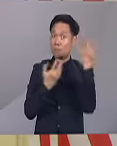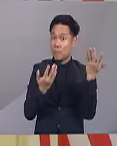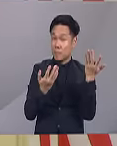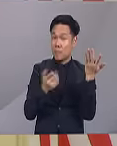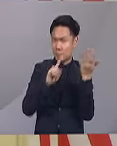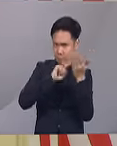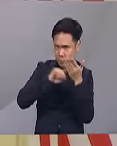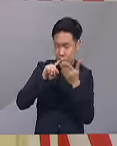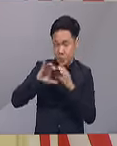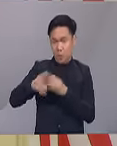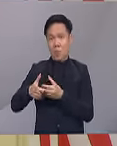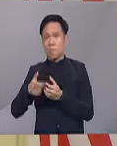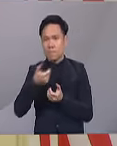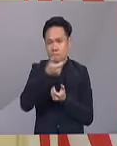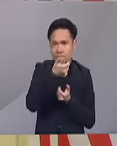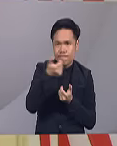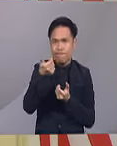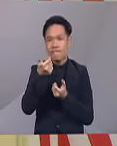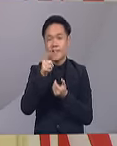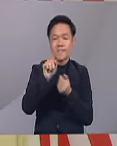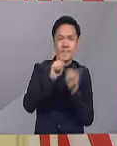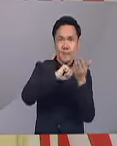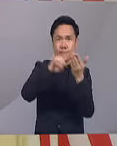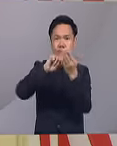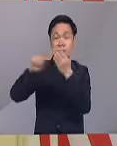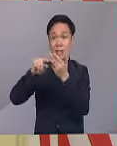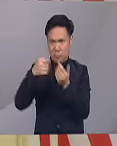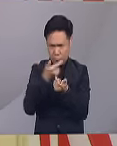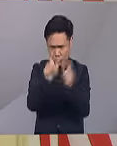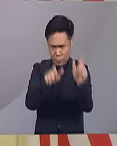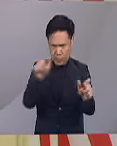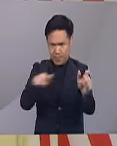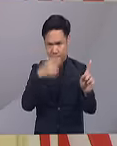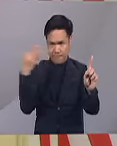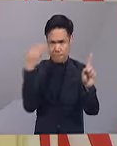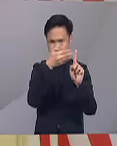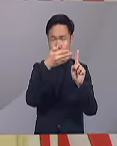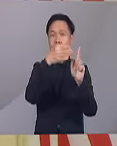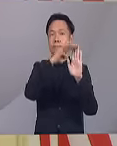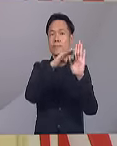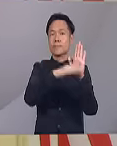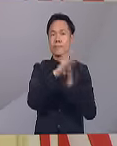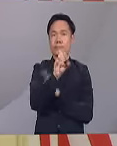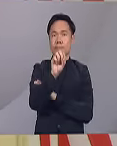rondaan mereka bagi memantau pematuhan SOP ini.